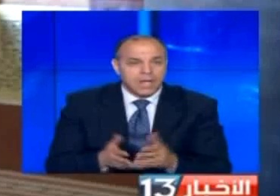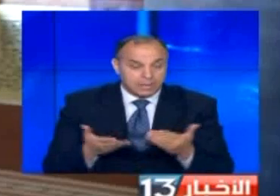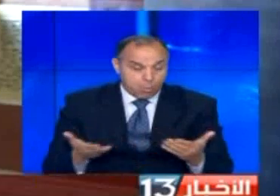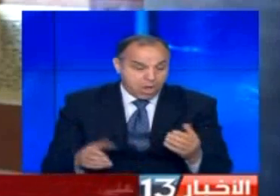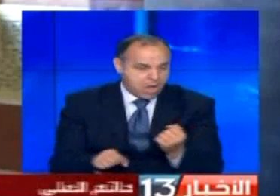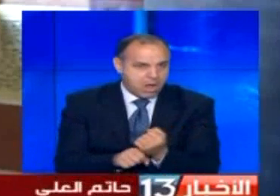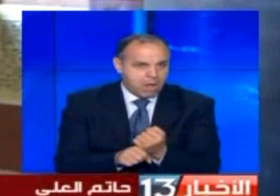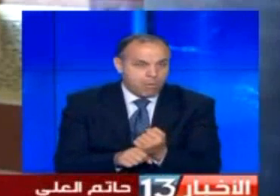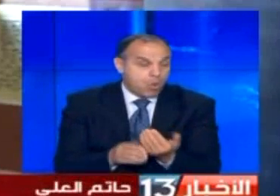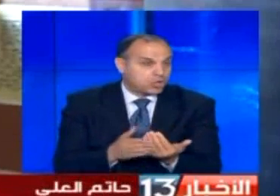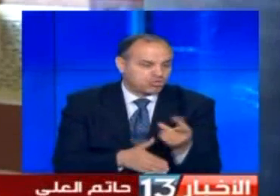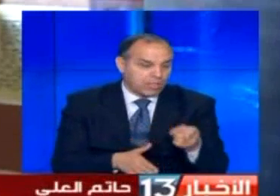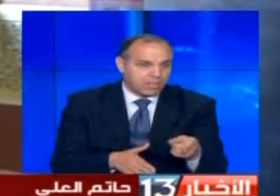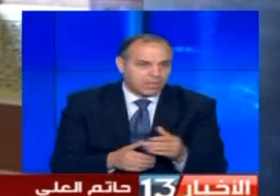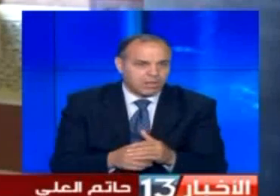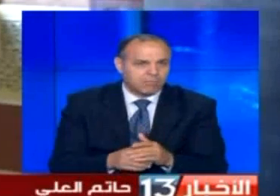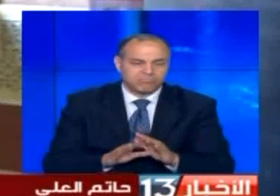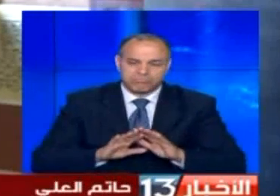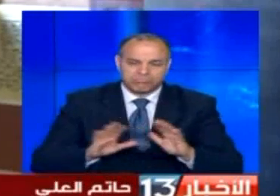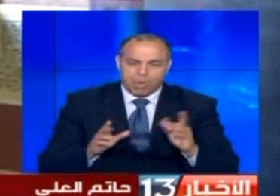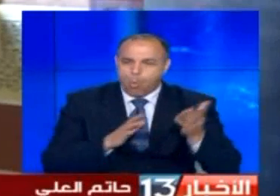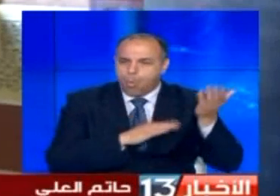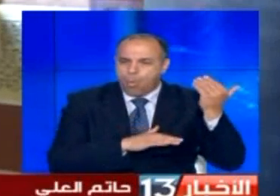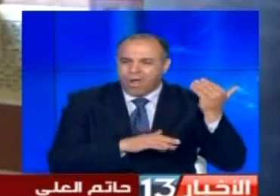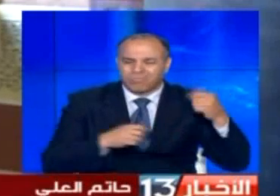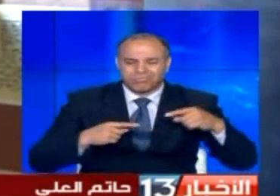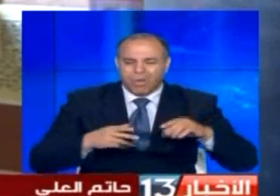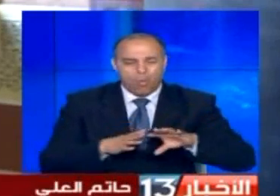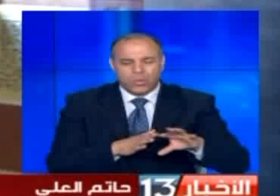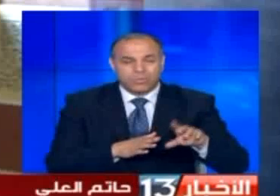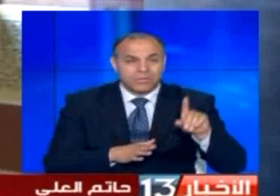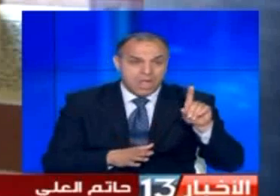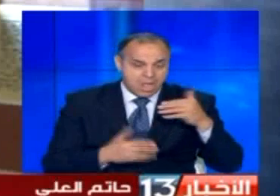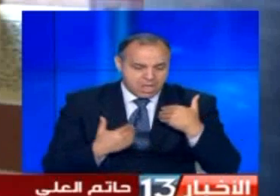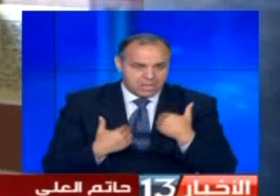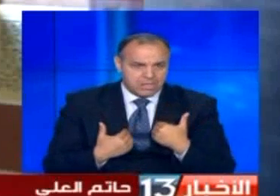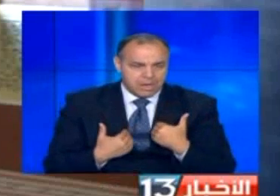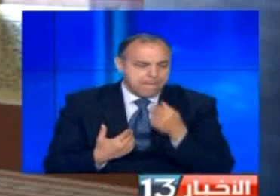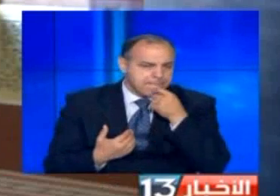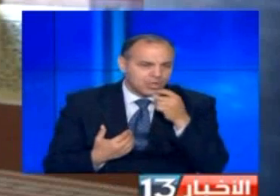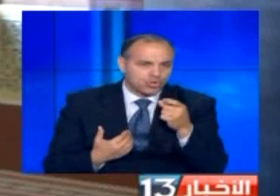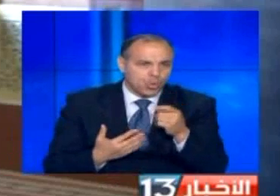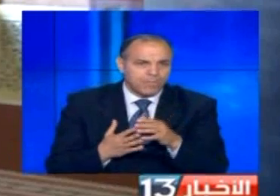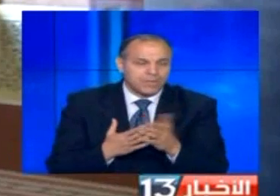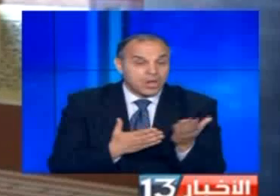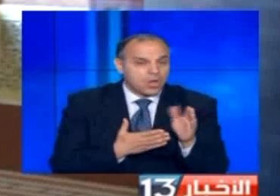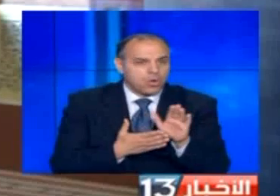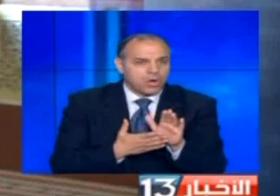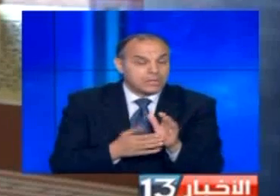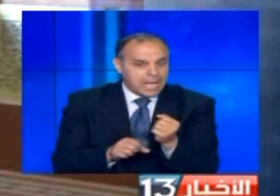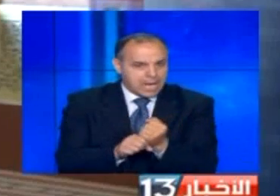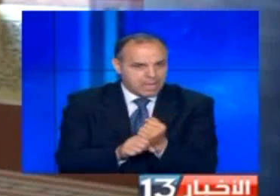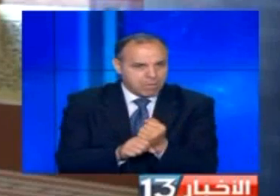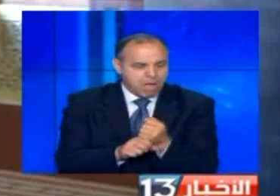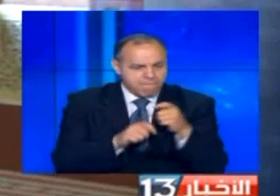العمل او معاصرته لا علاقه لها بزمن وقوع الاحداث اي بمعنى انه انت يمكن ان تقدم عمل